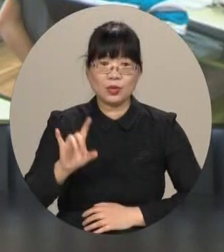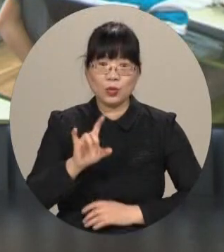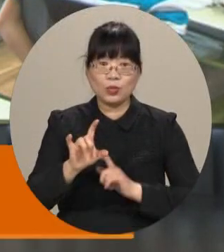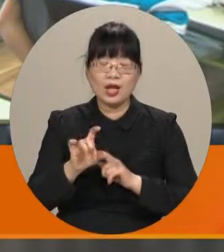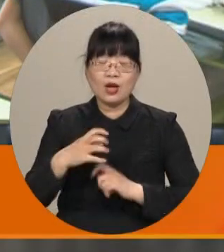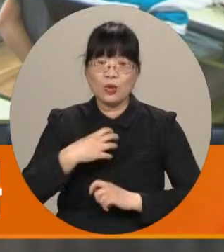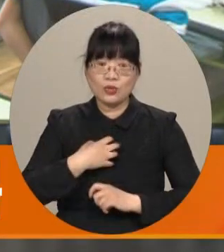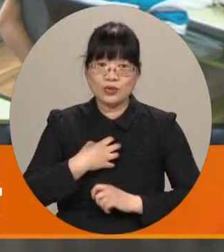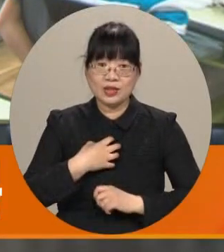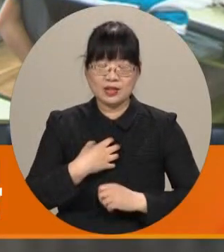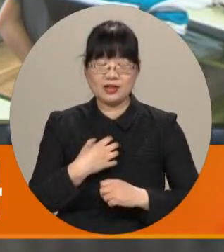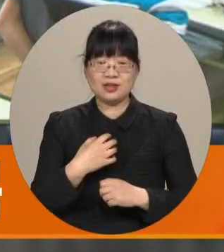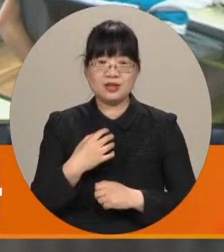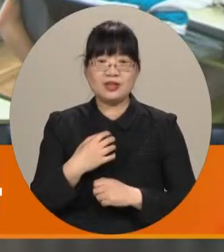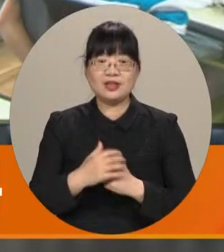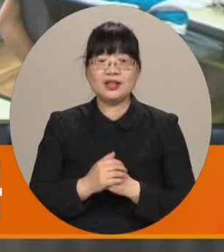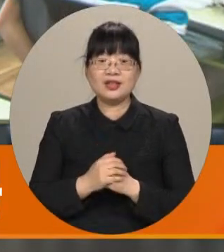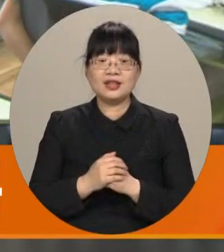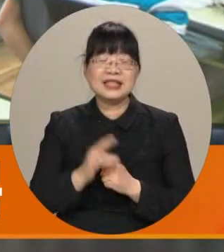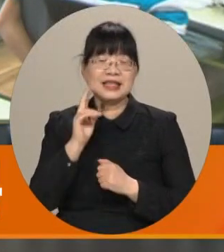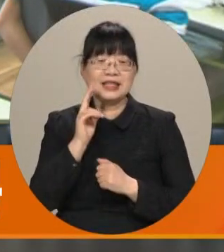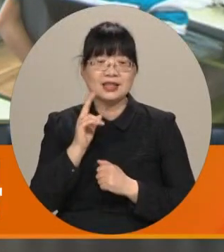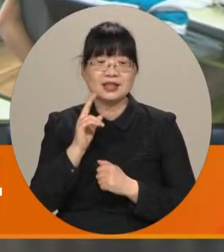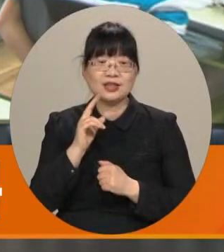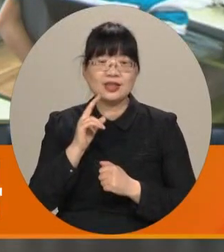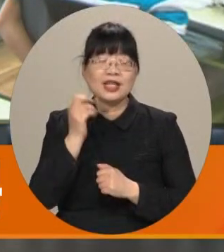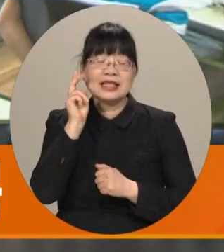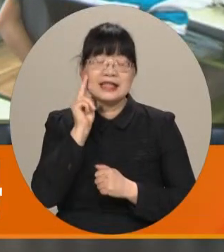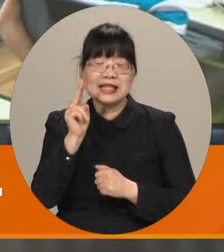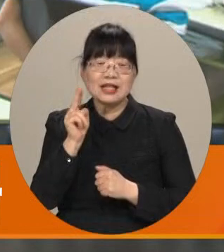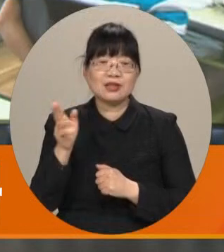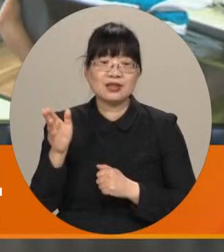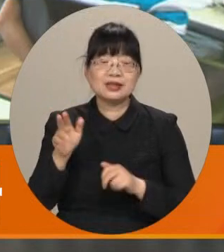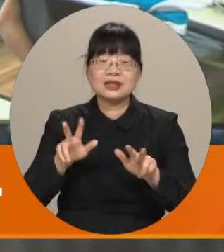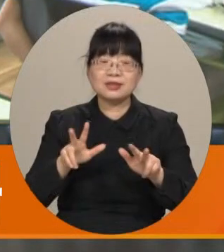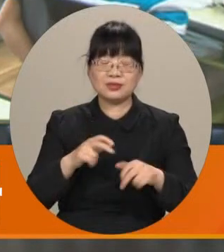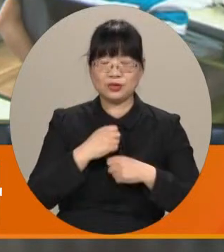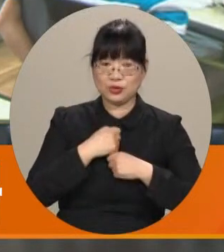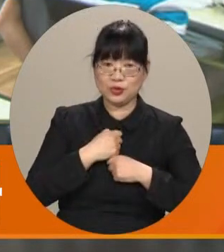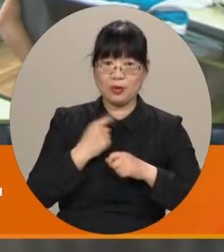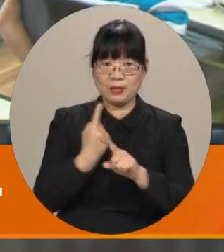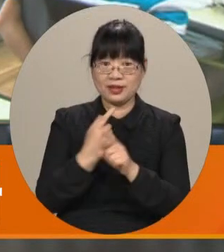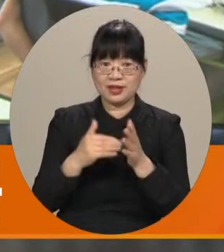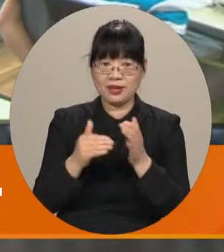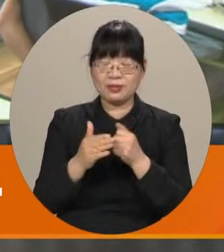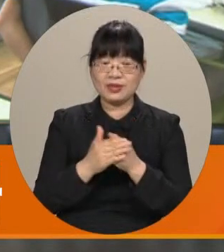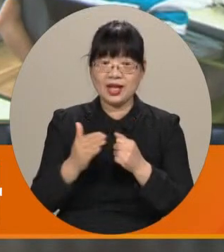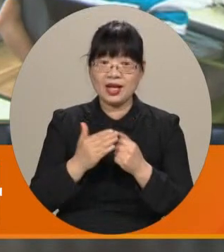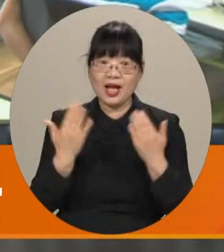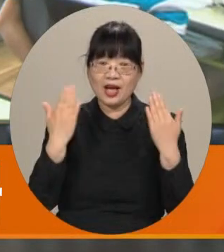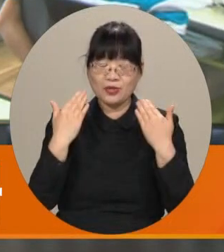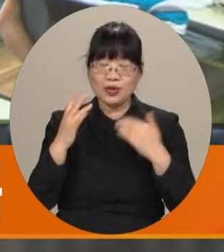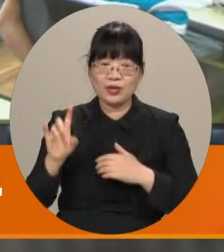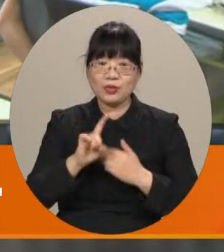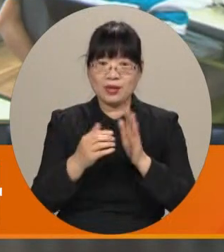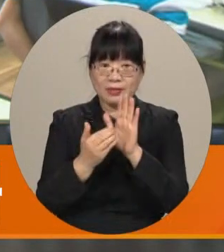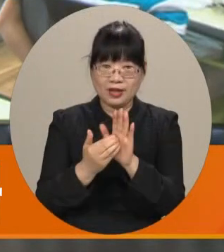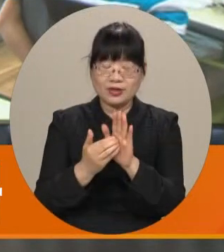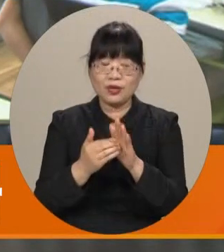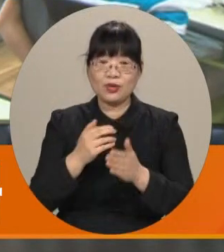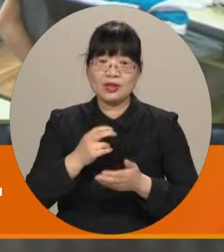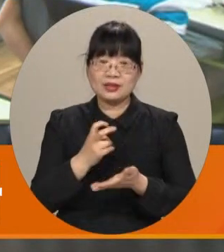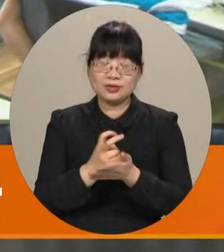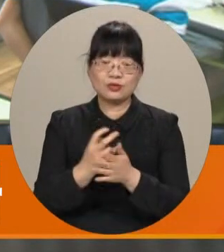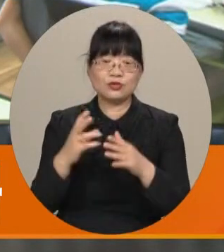코로나19 위기 경보 수준이 심각해서 경계로 조정이 되면서 학교의 방역 지침도 완화됩니다